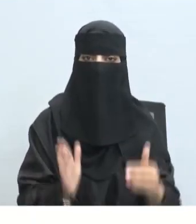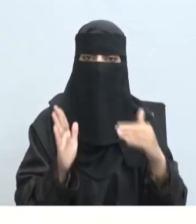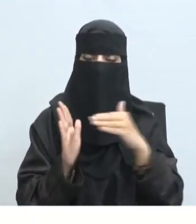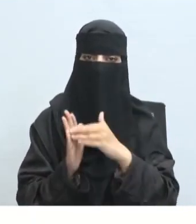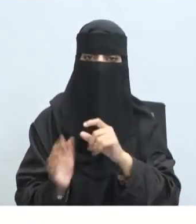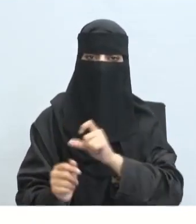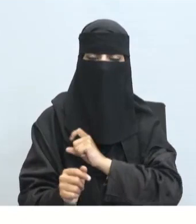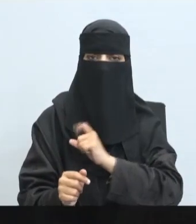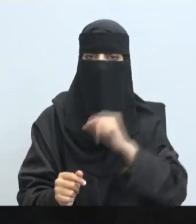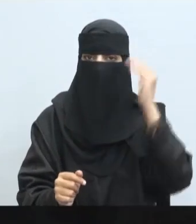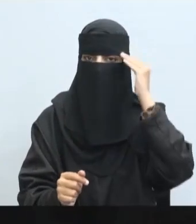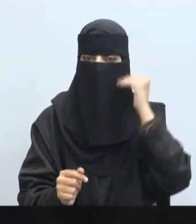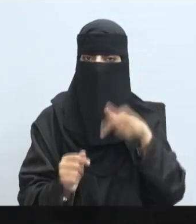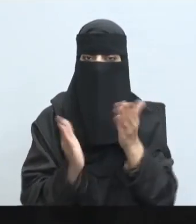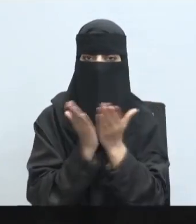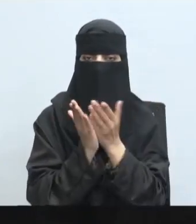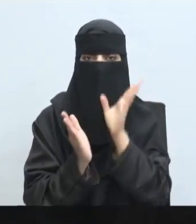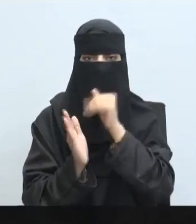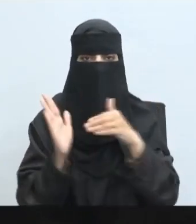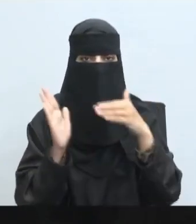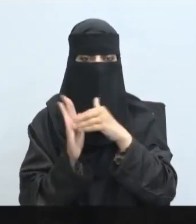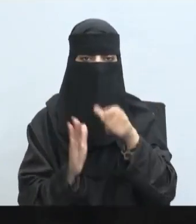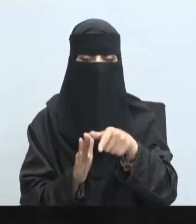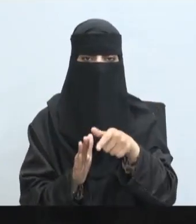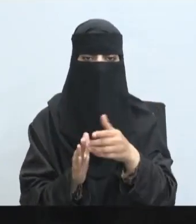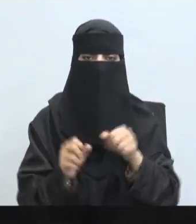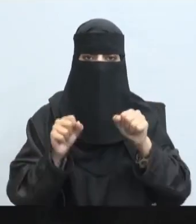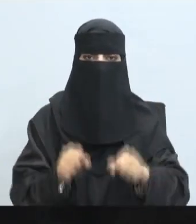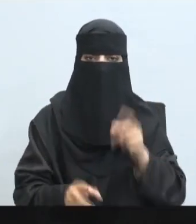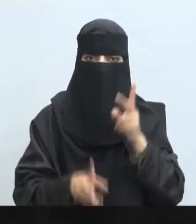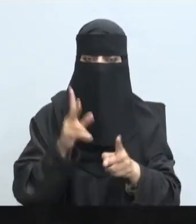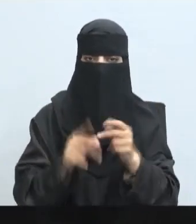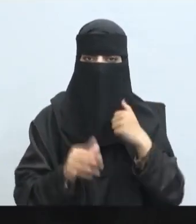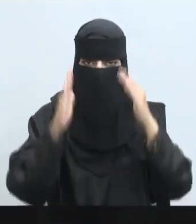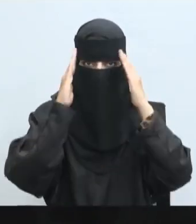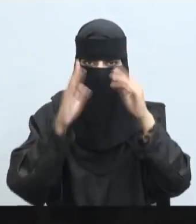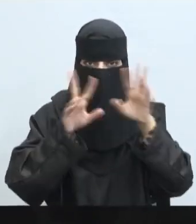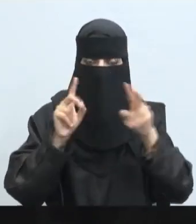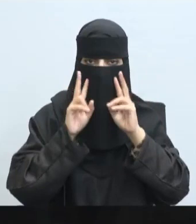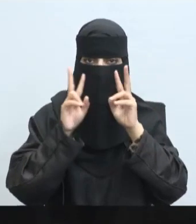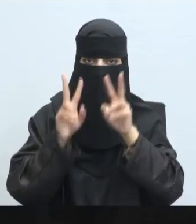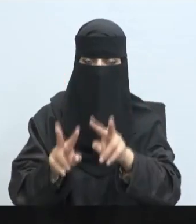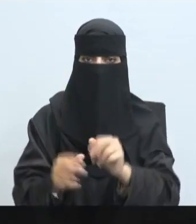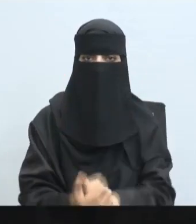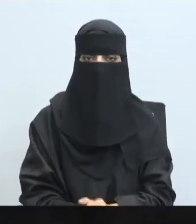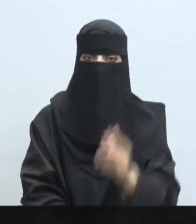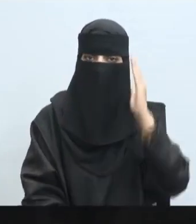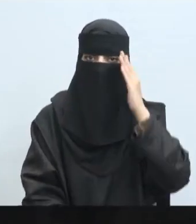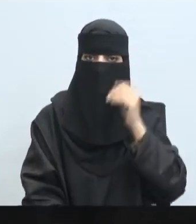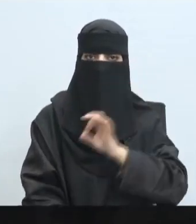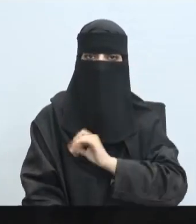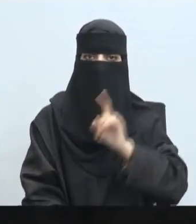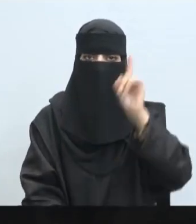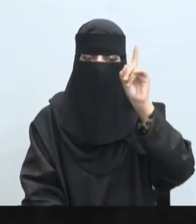هنا اعزائي الطلاب نكون انتهينا من شرح مقرر اداره الفعاليات شكرا لكم لحسن المتابعه والسلام